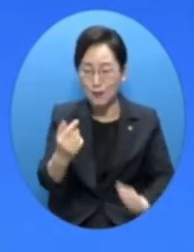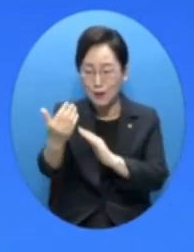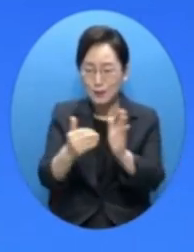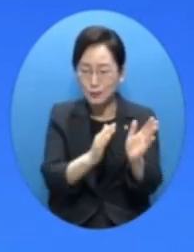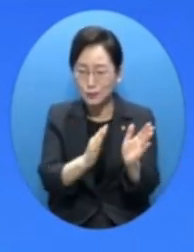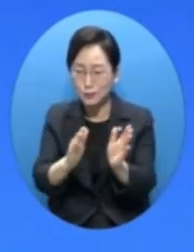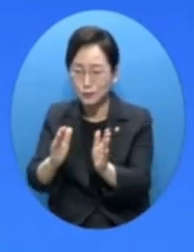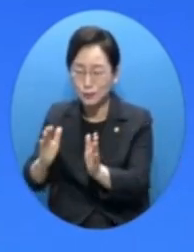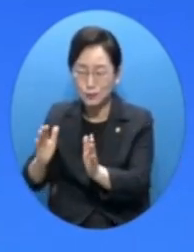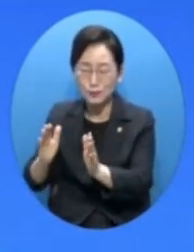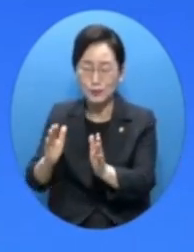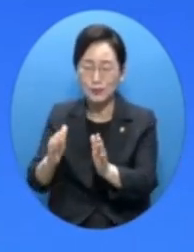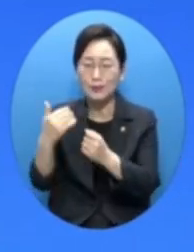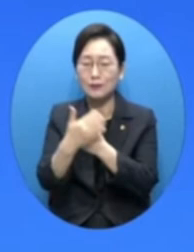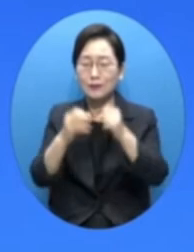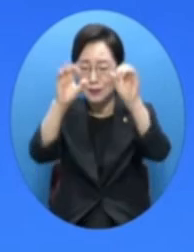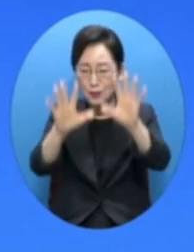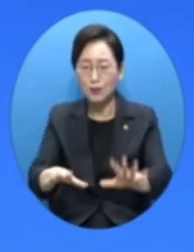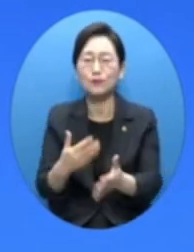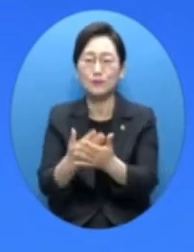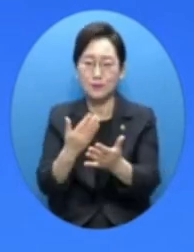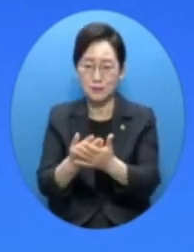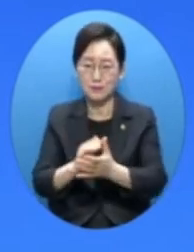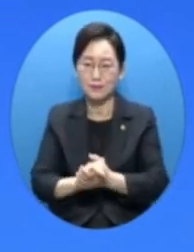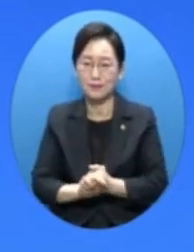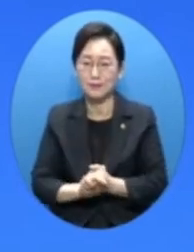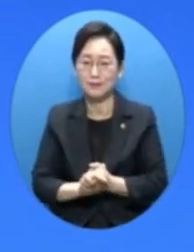우리 모두가 될 수 있도록 은혜 내려 주시옵소서.